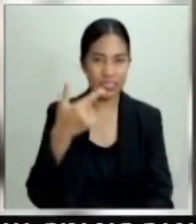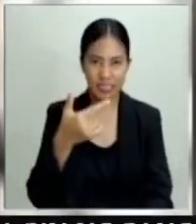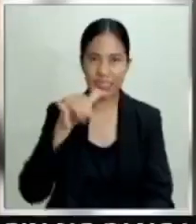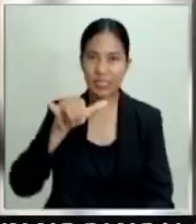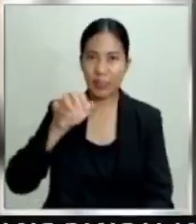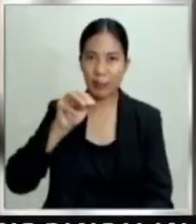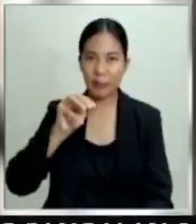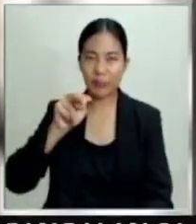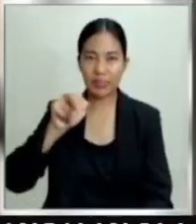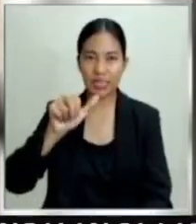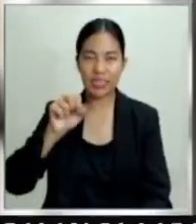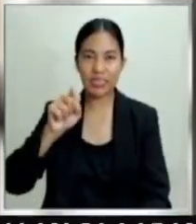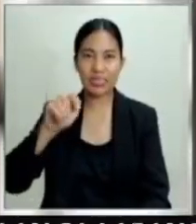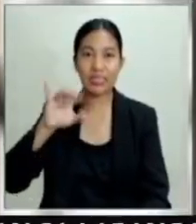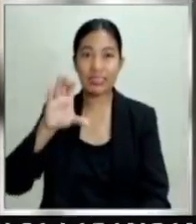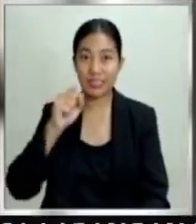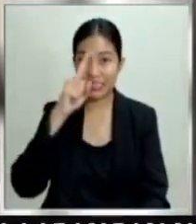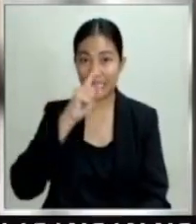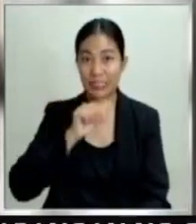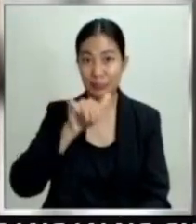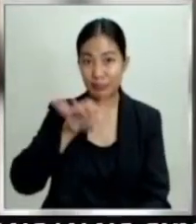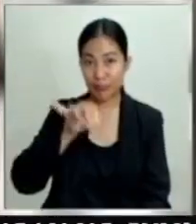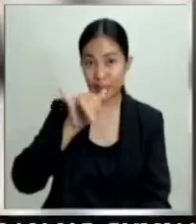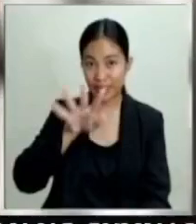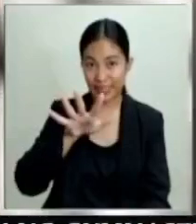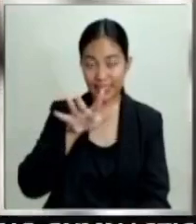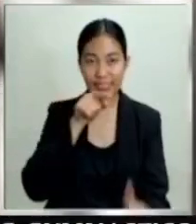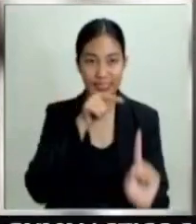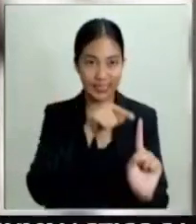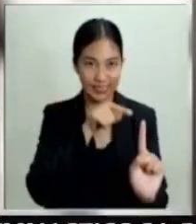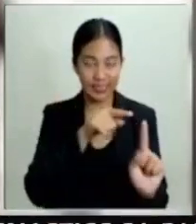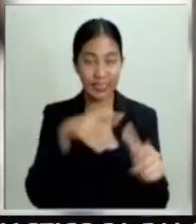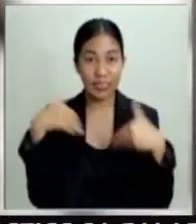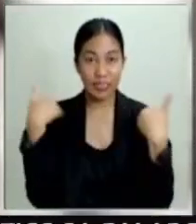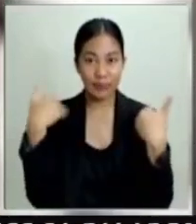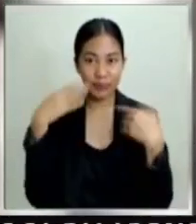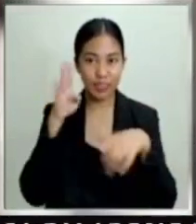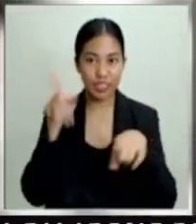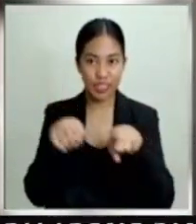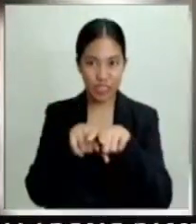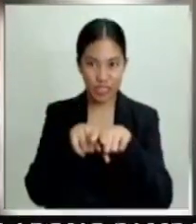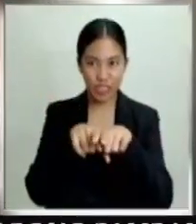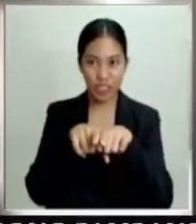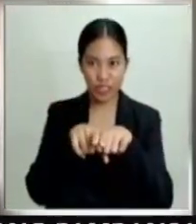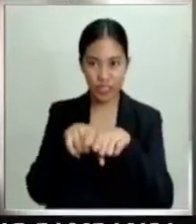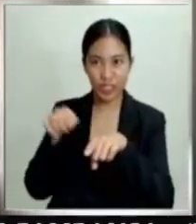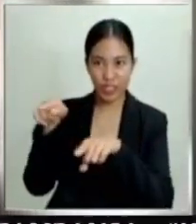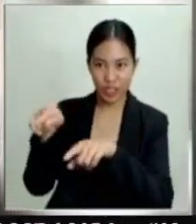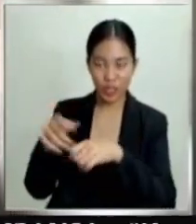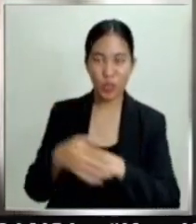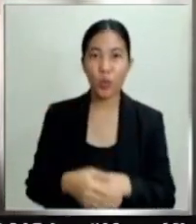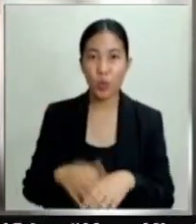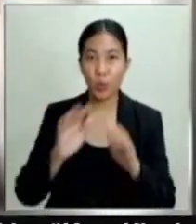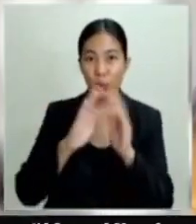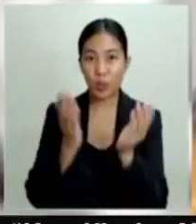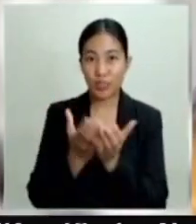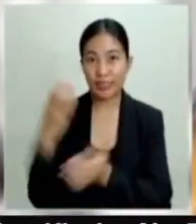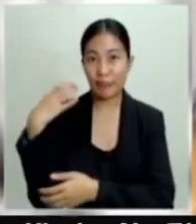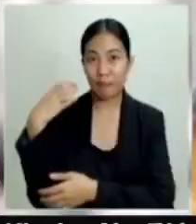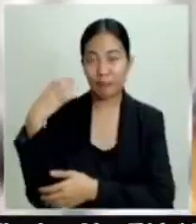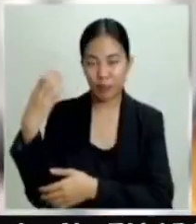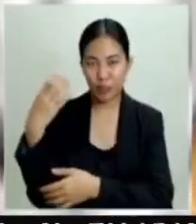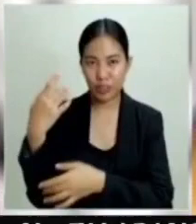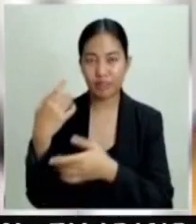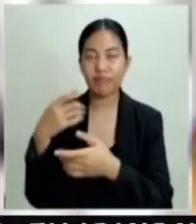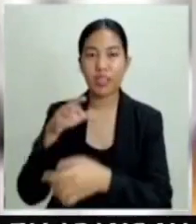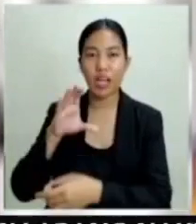15 anyos na si Eldrew Yulo, ang nakababatang kapatid ng ating gymnastics world champion na si Carlos Yulo.